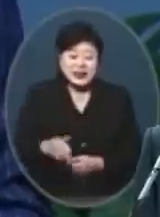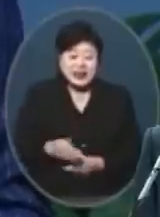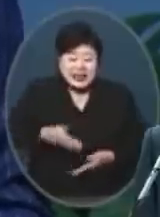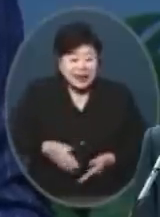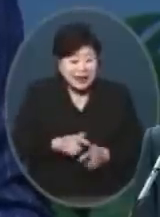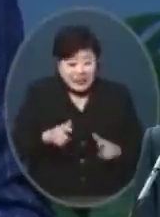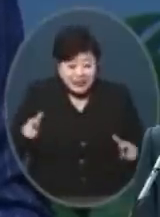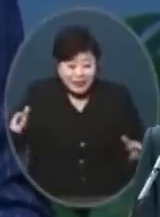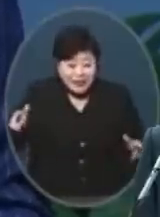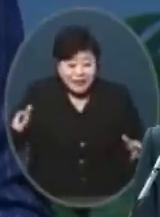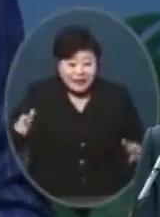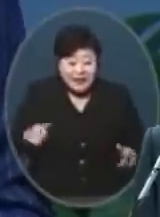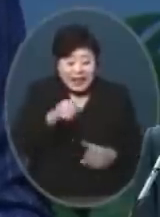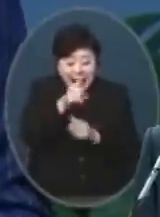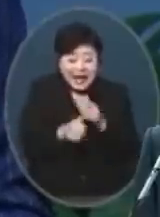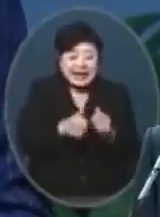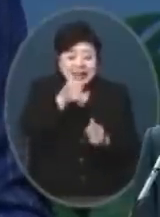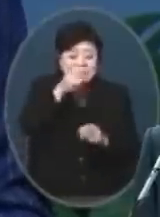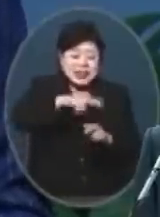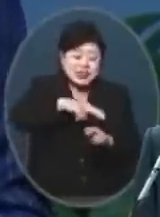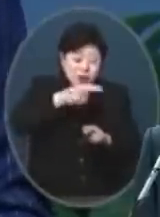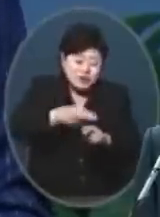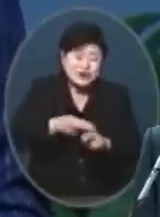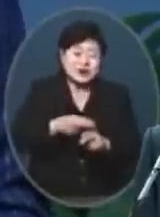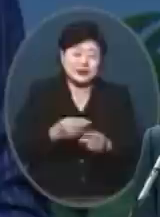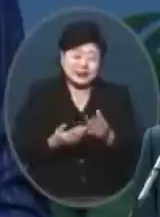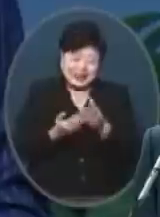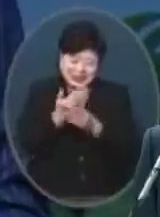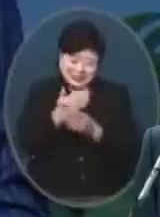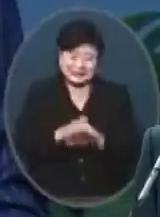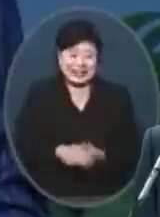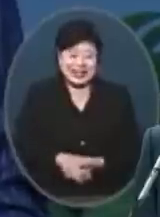아니요 하나님의 선물이라